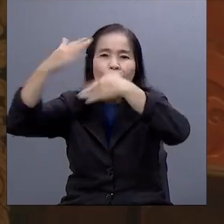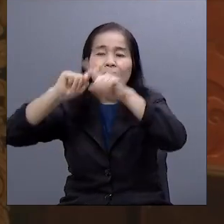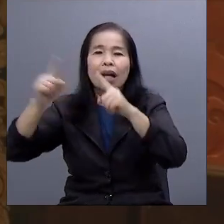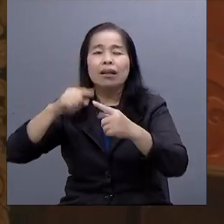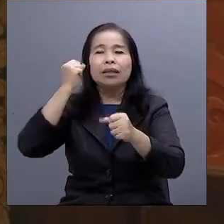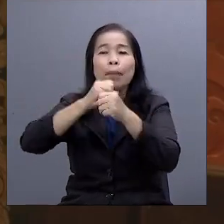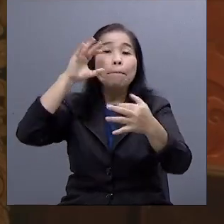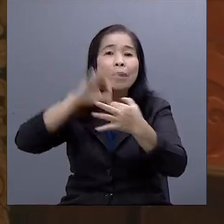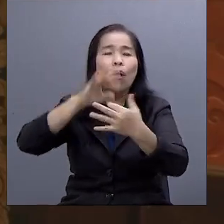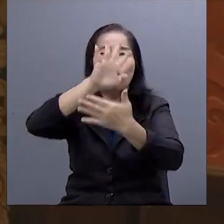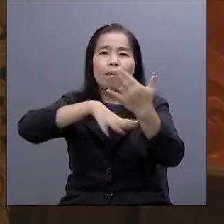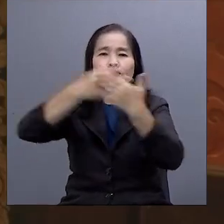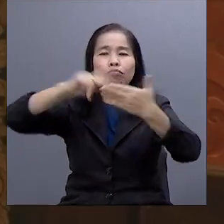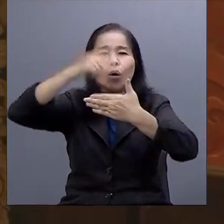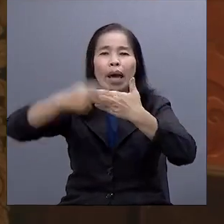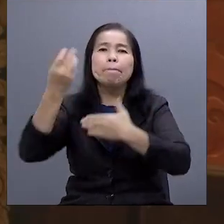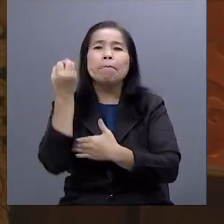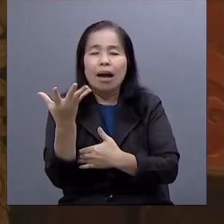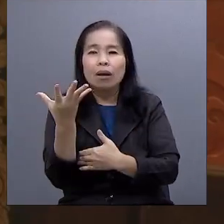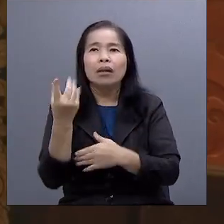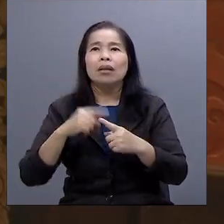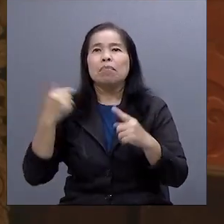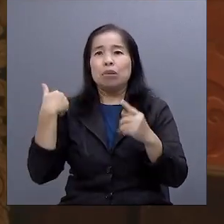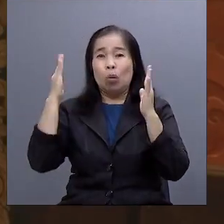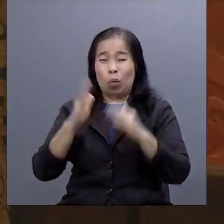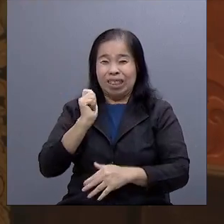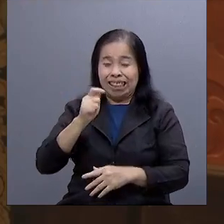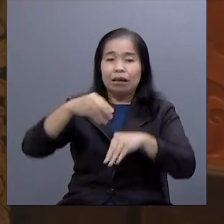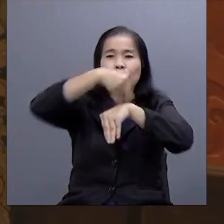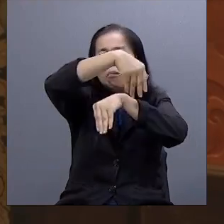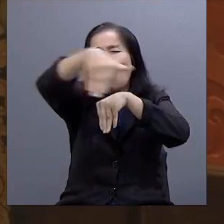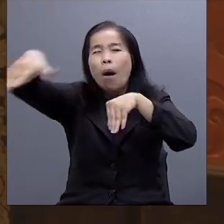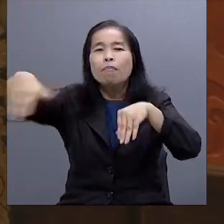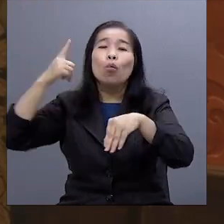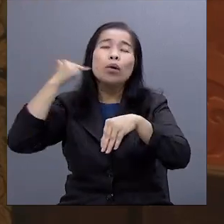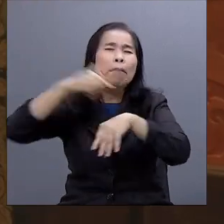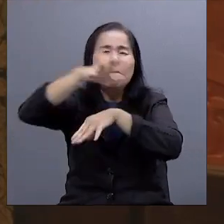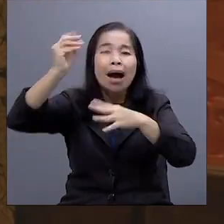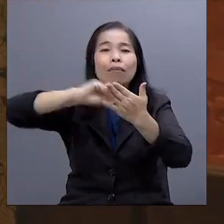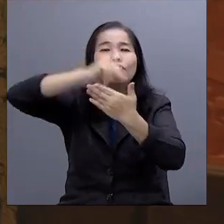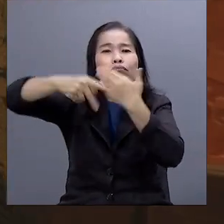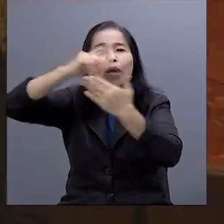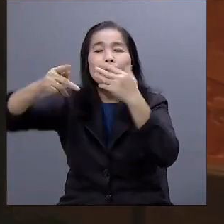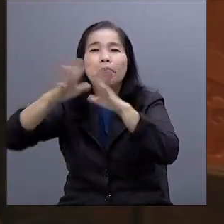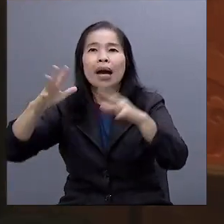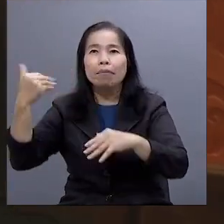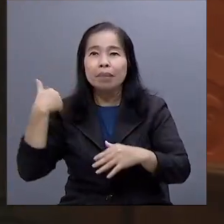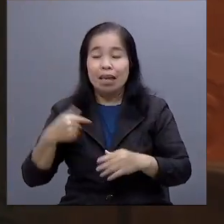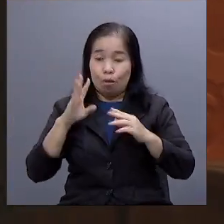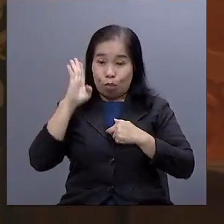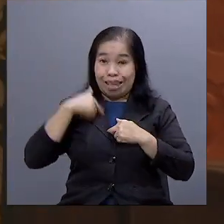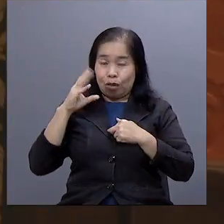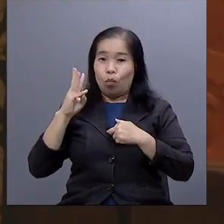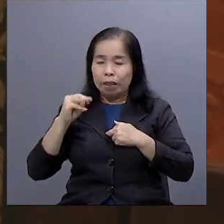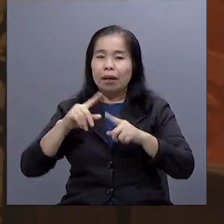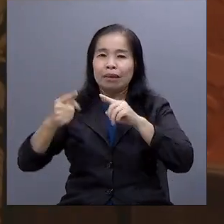ที่เราจ้างงานอยแล้จรๆมีกวาประมาณเปหาย 10,000 คนที่เป็นคนปกติเพราะนั้นจะมเหมือนหน้าบ้าน ม 60 คนแตหลง